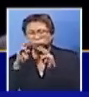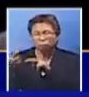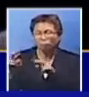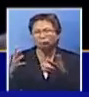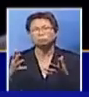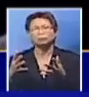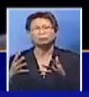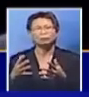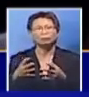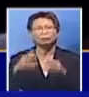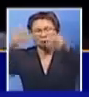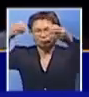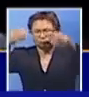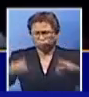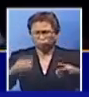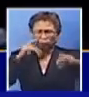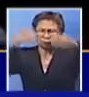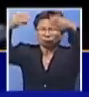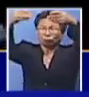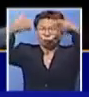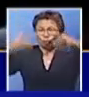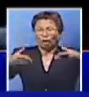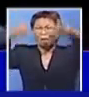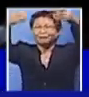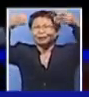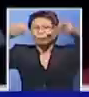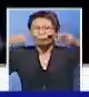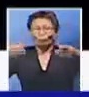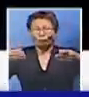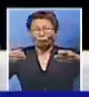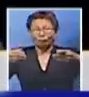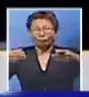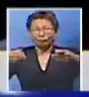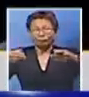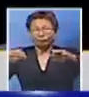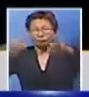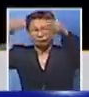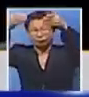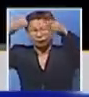Ha. Kenapa tak ada tembok tu? Ha. Kita rapuh pergi. Allah.